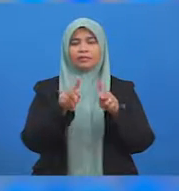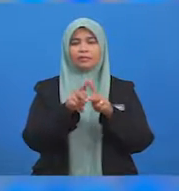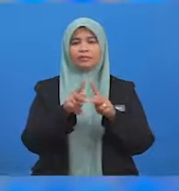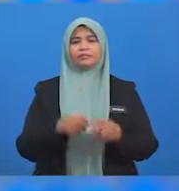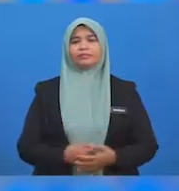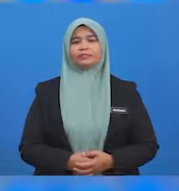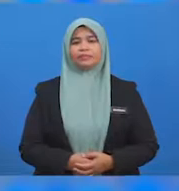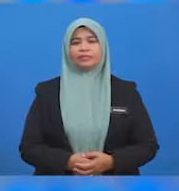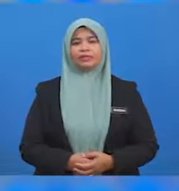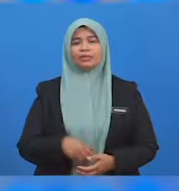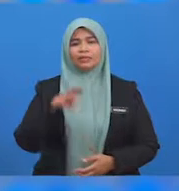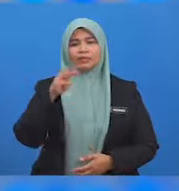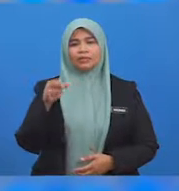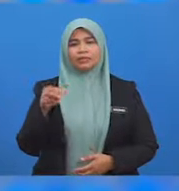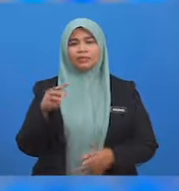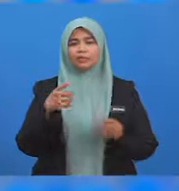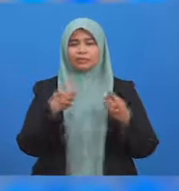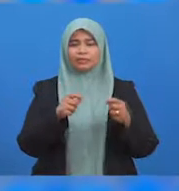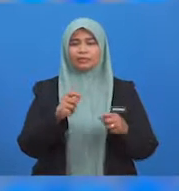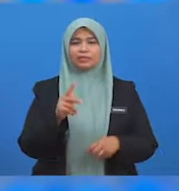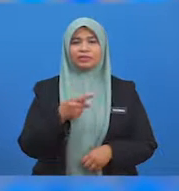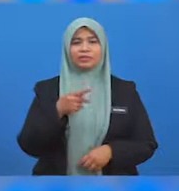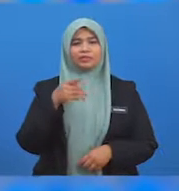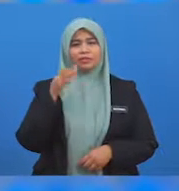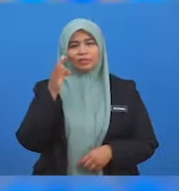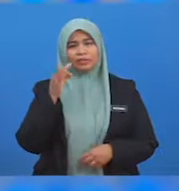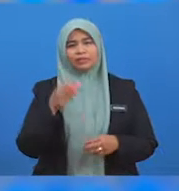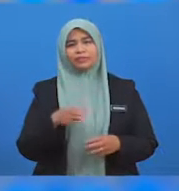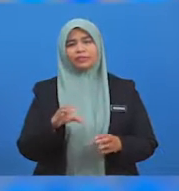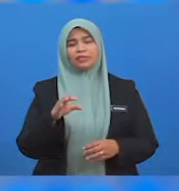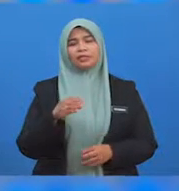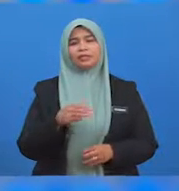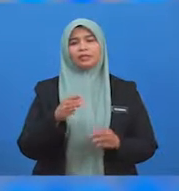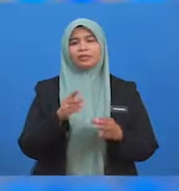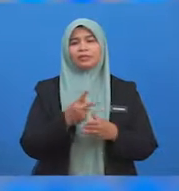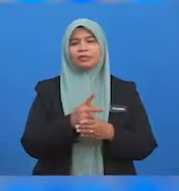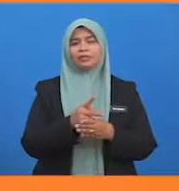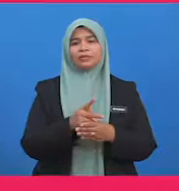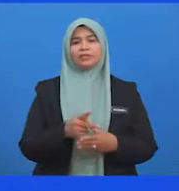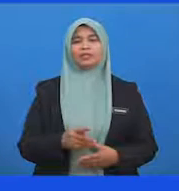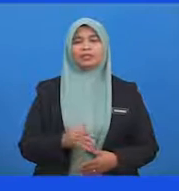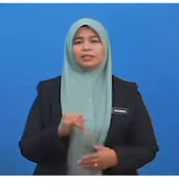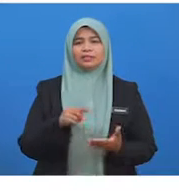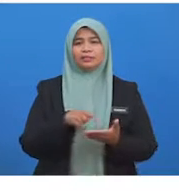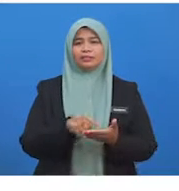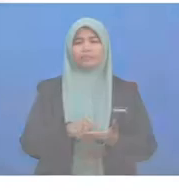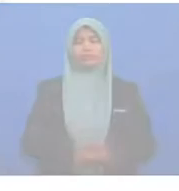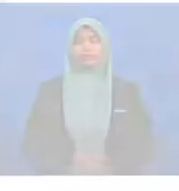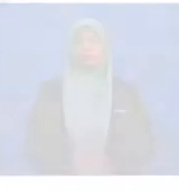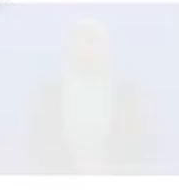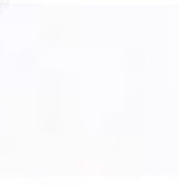Murid-murid, cuba kita cermati dan hayati perkongsian bingkisan ini.